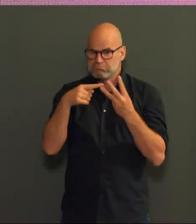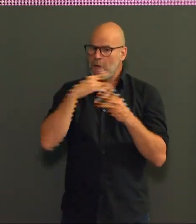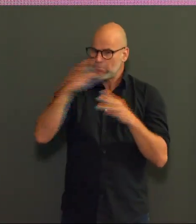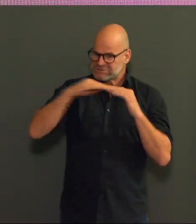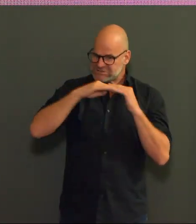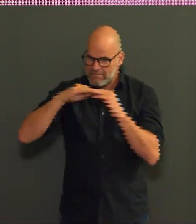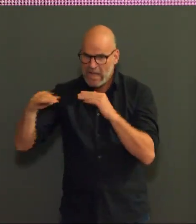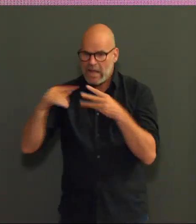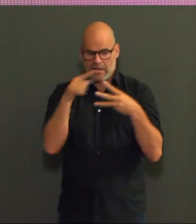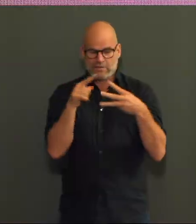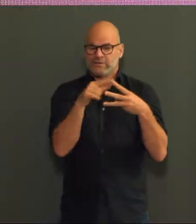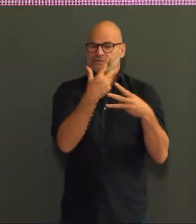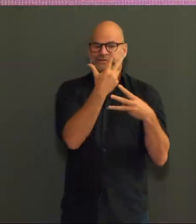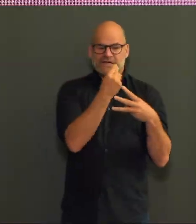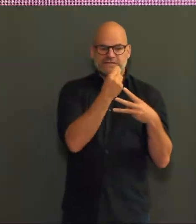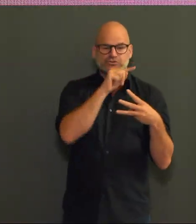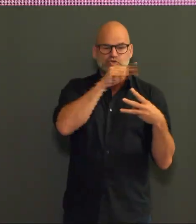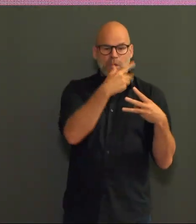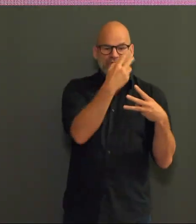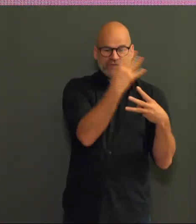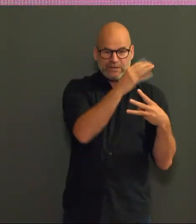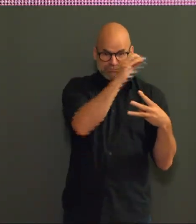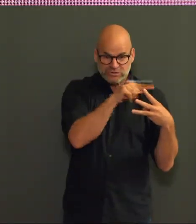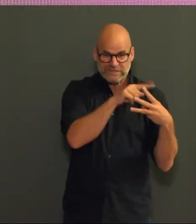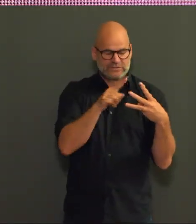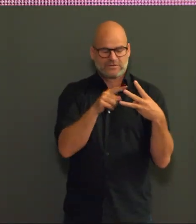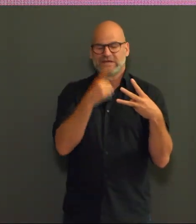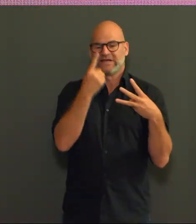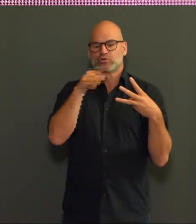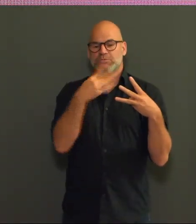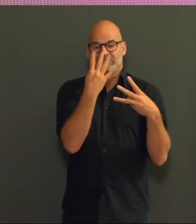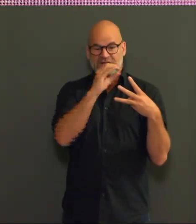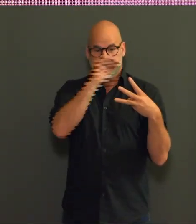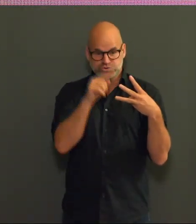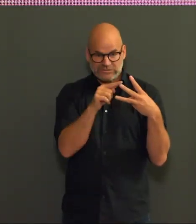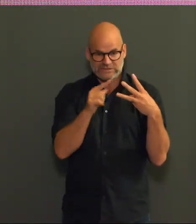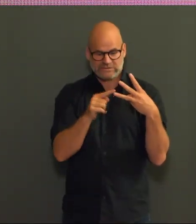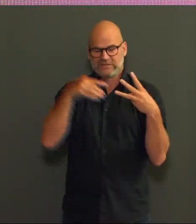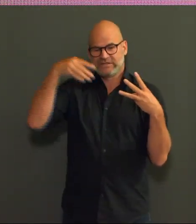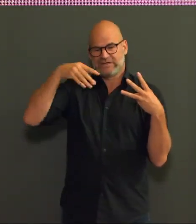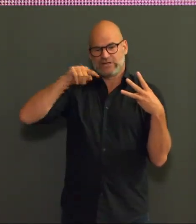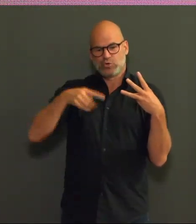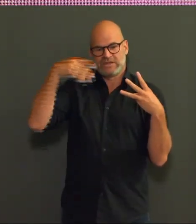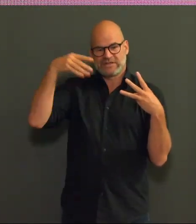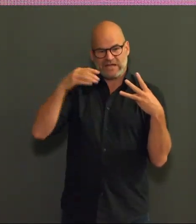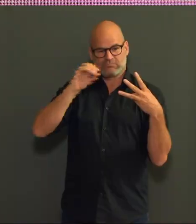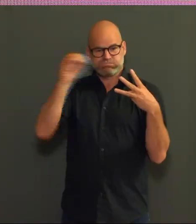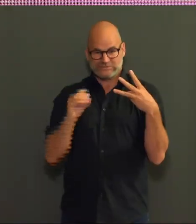80,4%, 1,4% en 9,9% van de besmettingen.